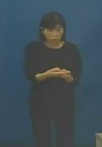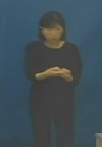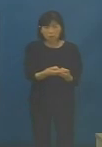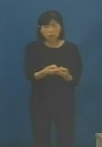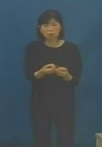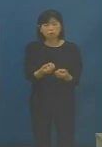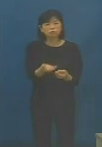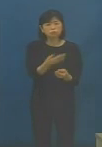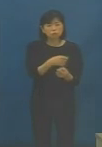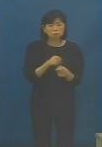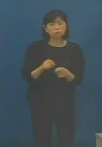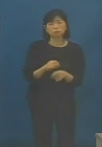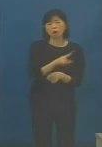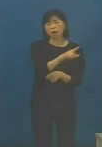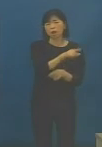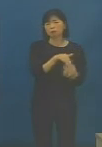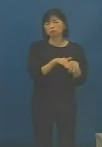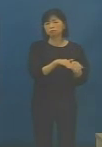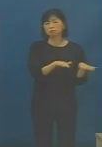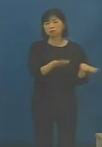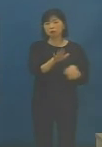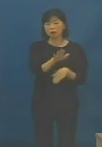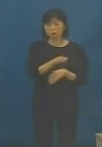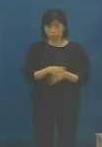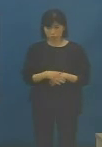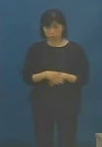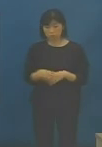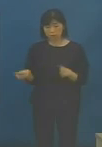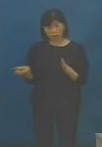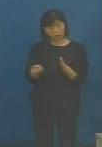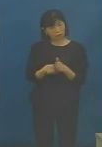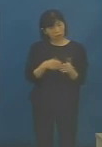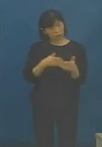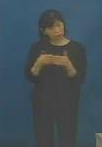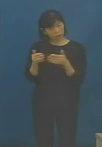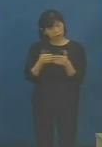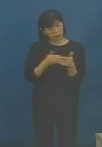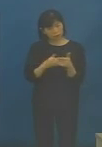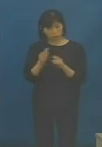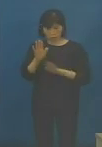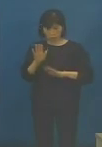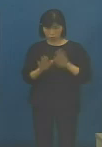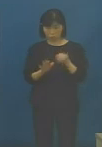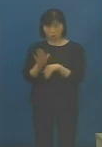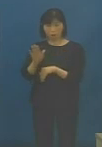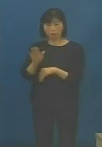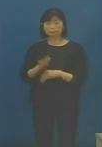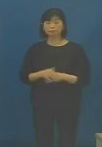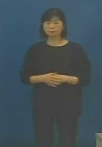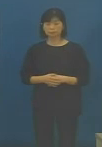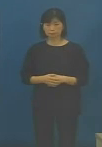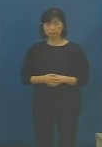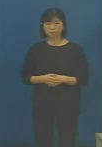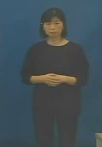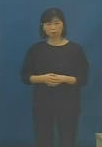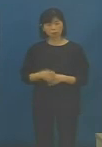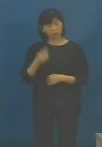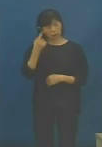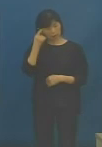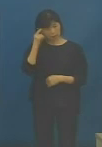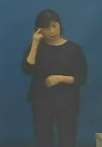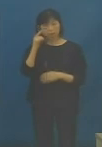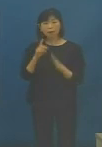これが今までの経験上の、状況でございます。で、そういうようなことを考えます